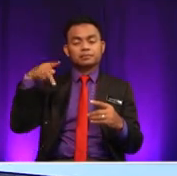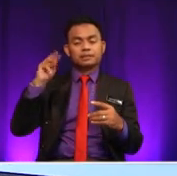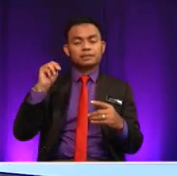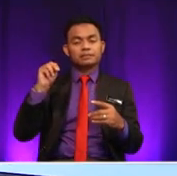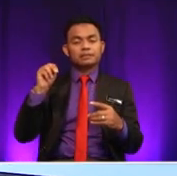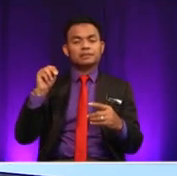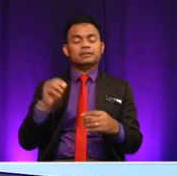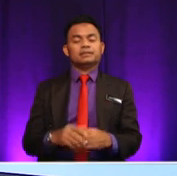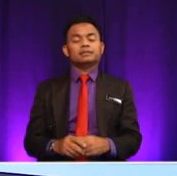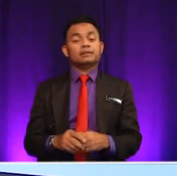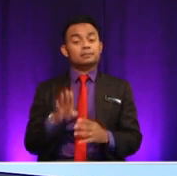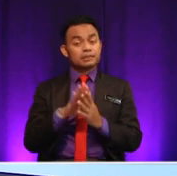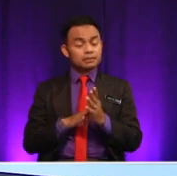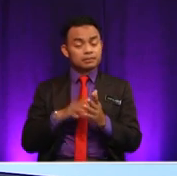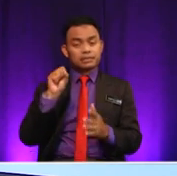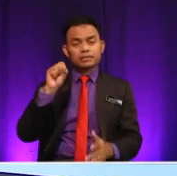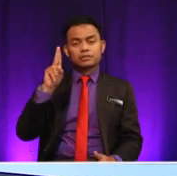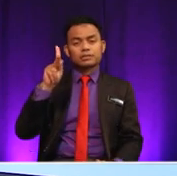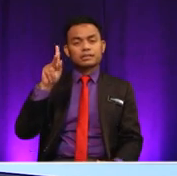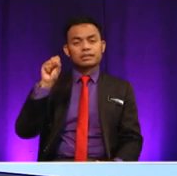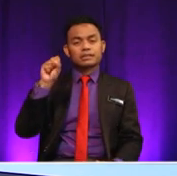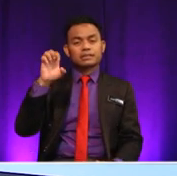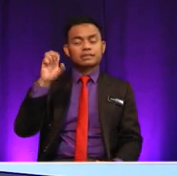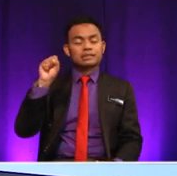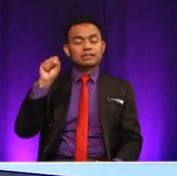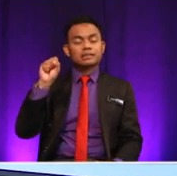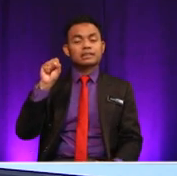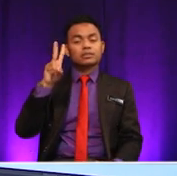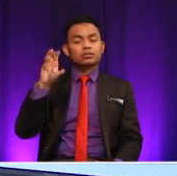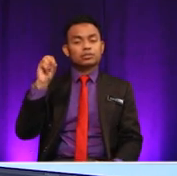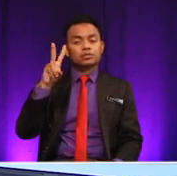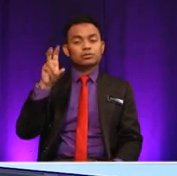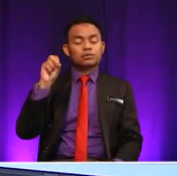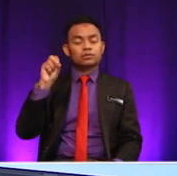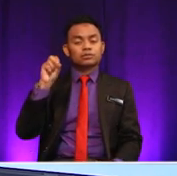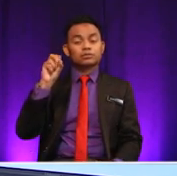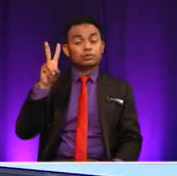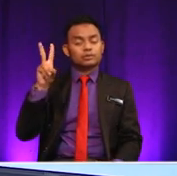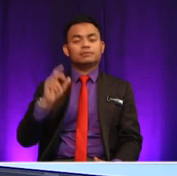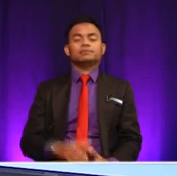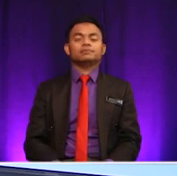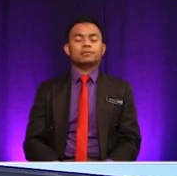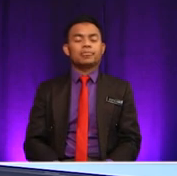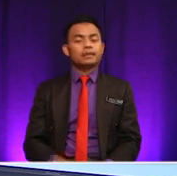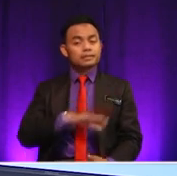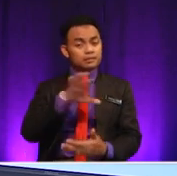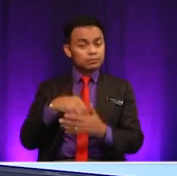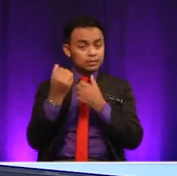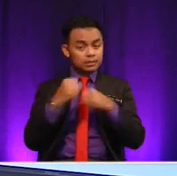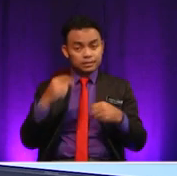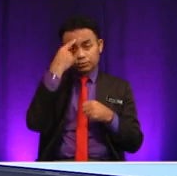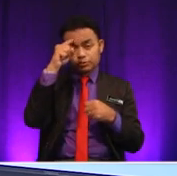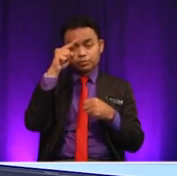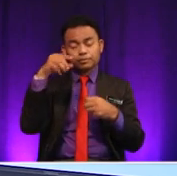SPM 22 apa kabar murid-murid di rumah yang sedang menonton Diharapkan anda semua sudah bersedia untuk topik kita hari ini